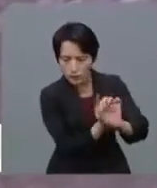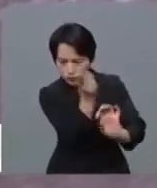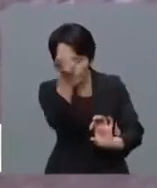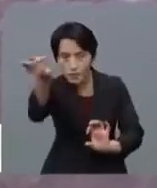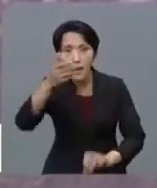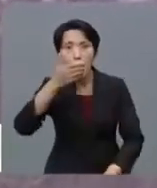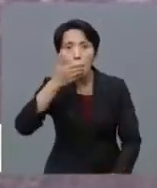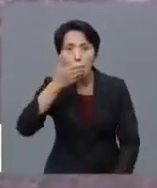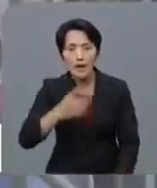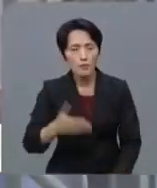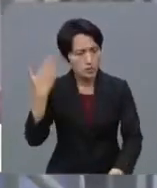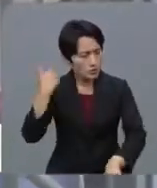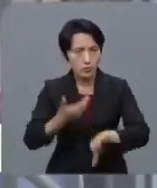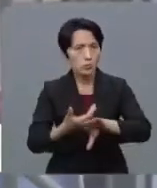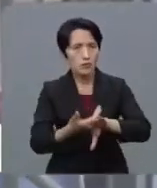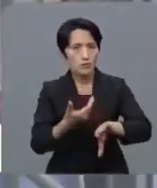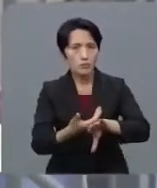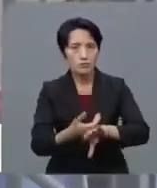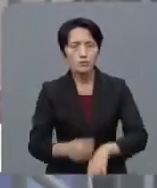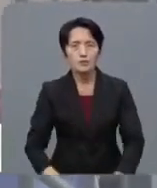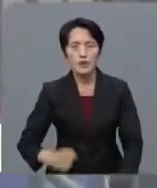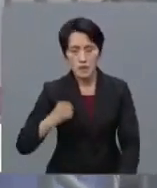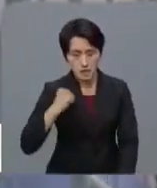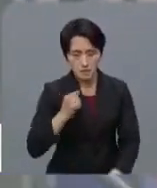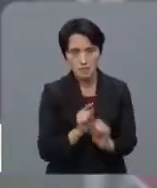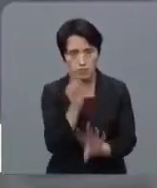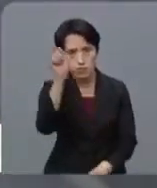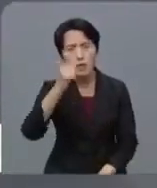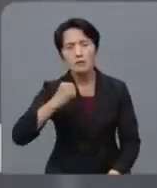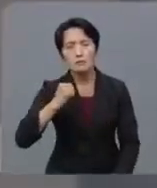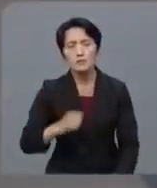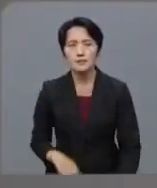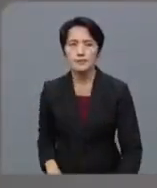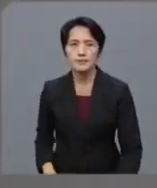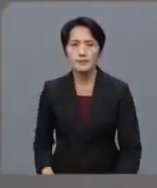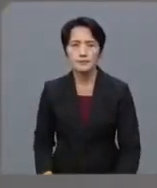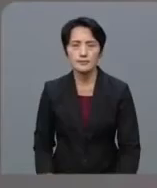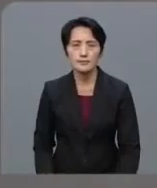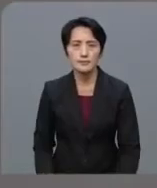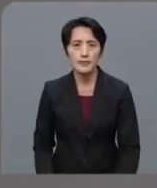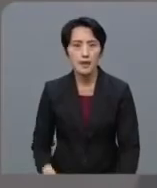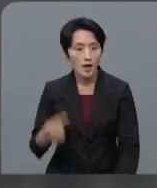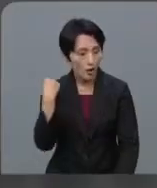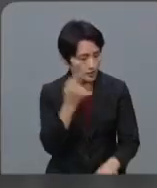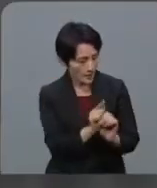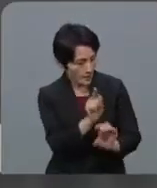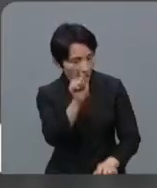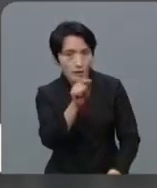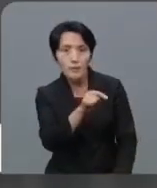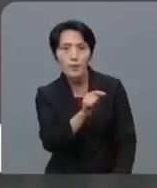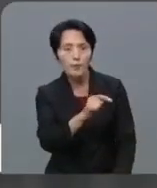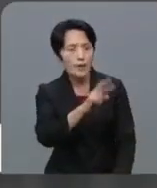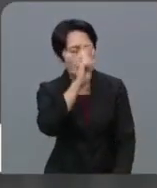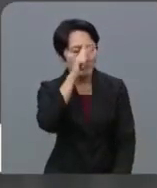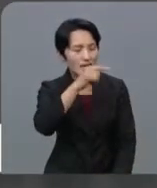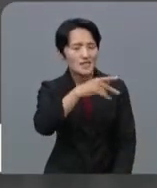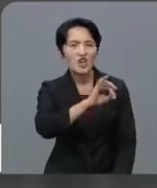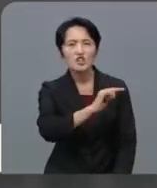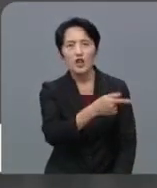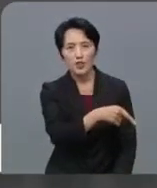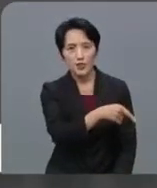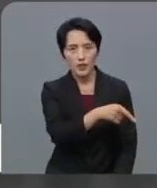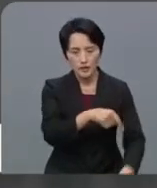собой контейнер жидким топливом который устанавливается на ракету сокращая время подготовки к запуску это